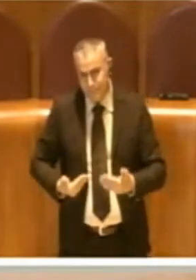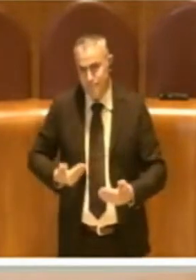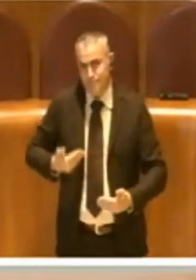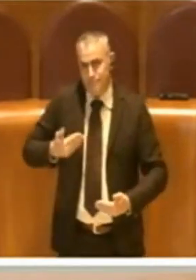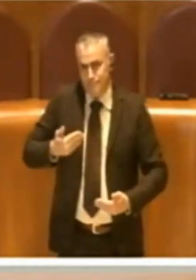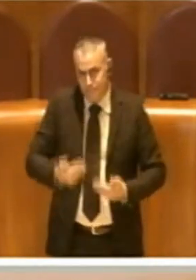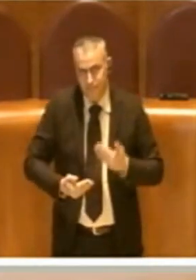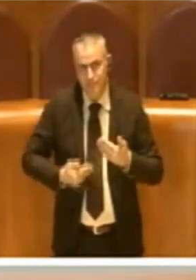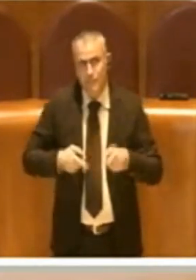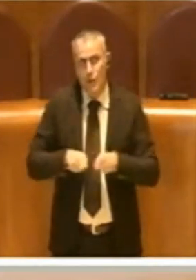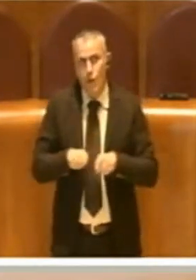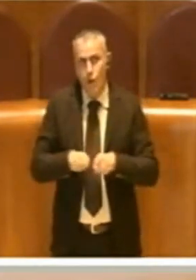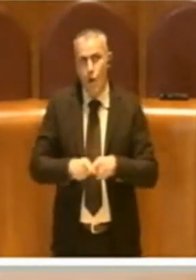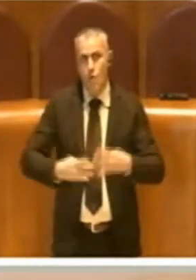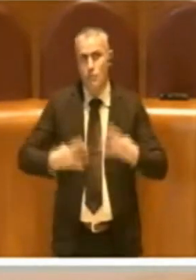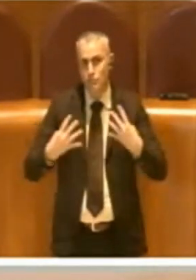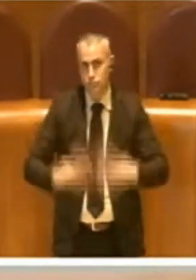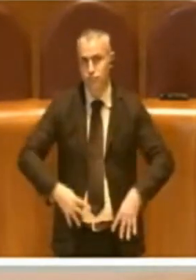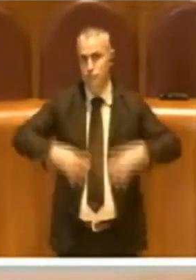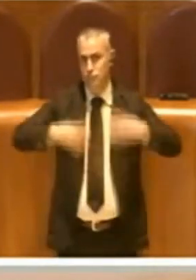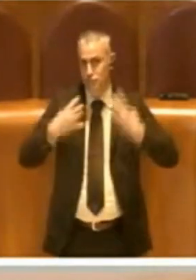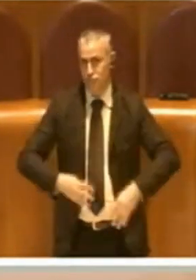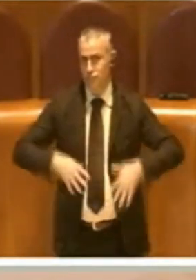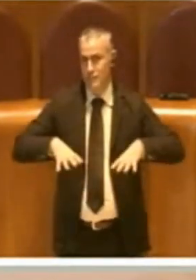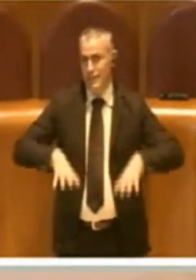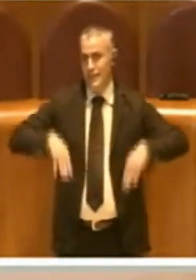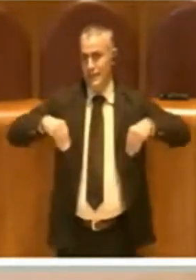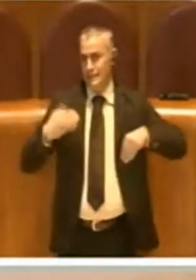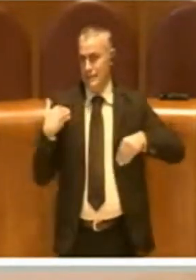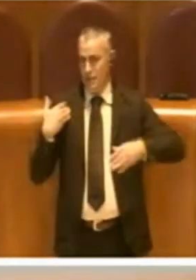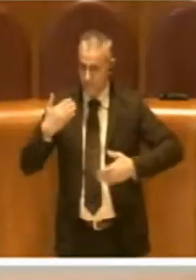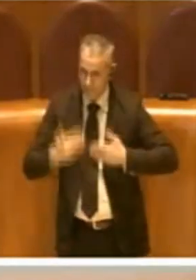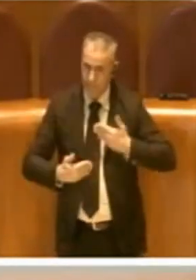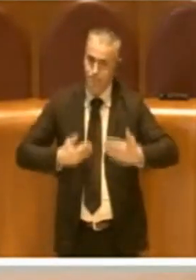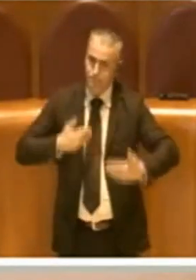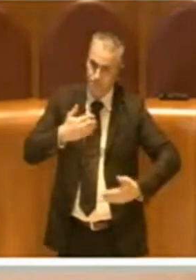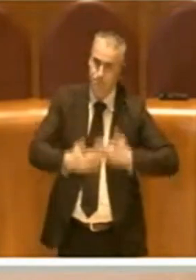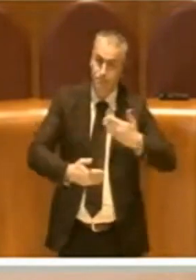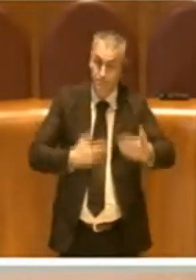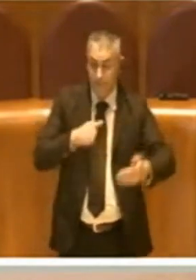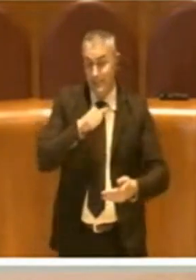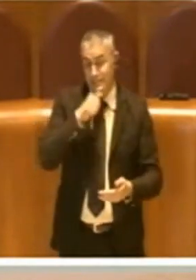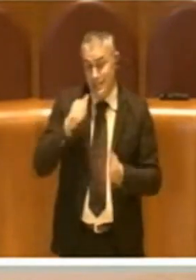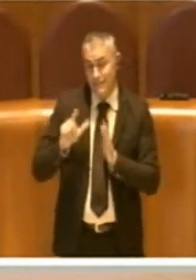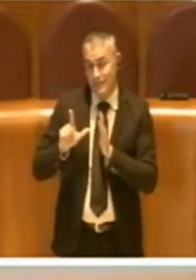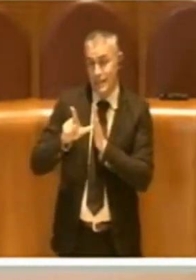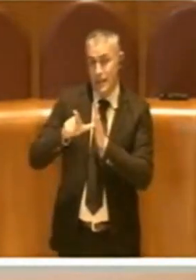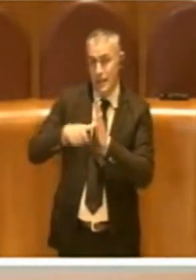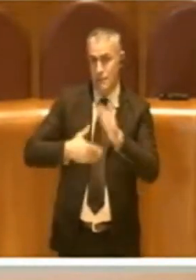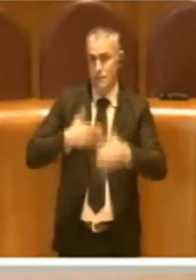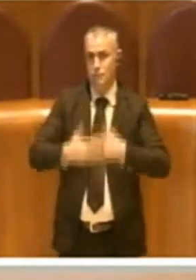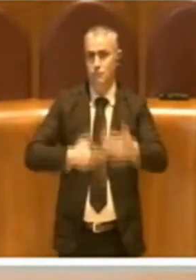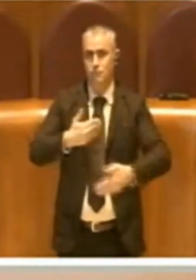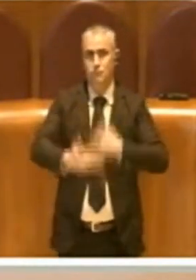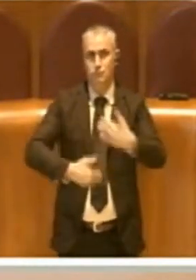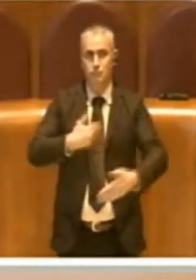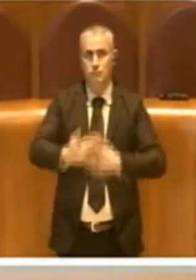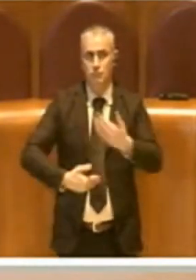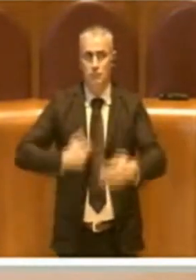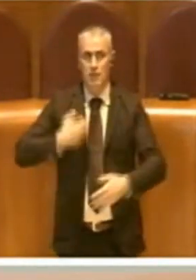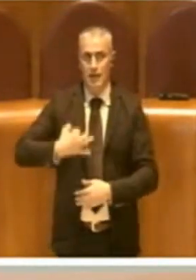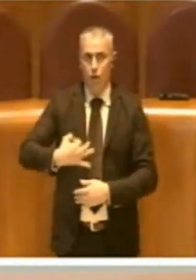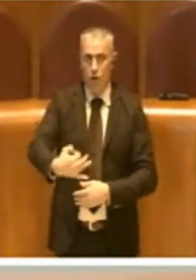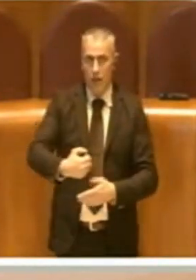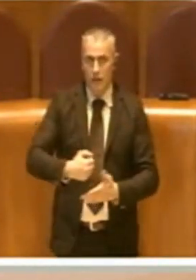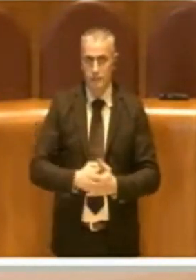macchina, le cose cominciano ad andare meglio, ma ovviamente appunto c'è bisogno di tempo per tornare finalmente a un regime di regolarità.